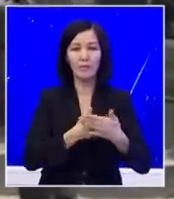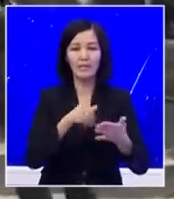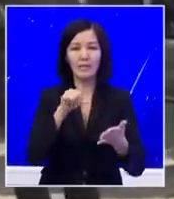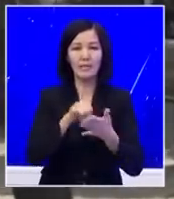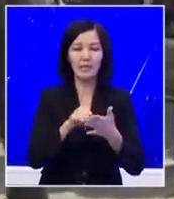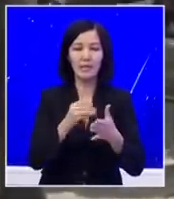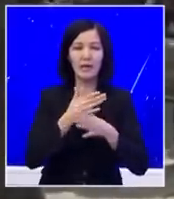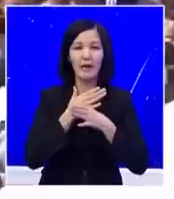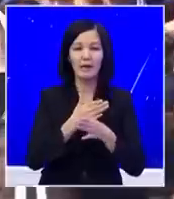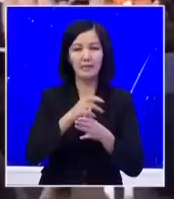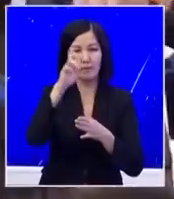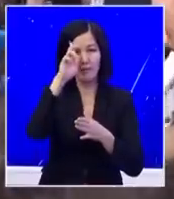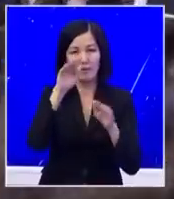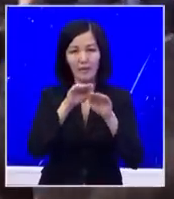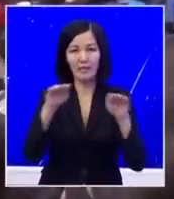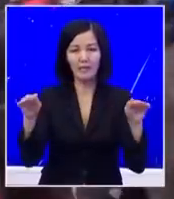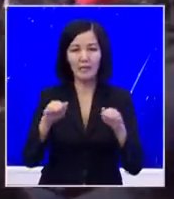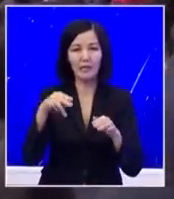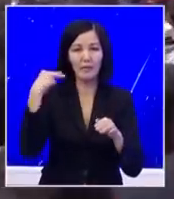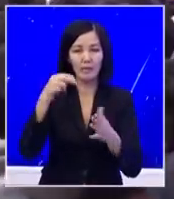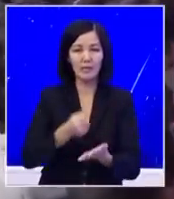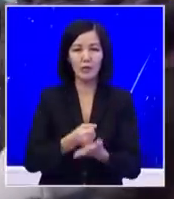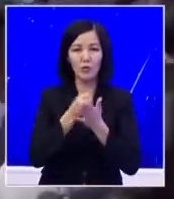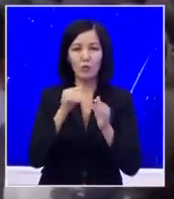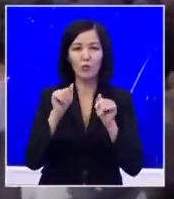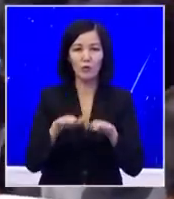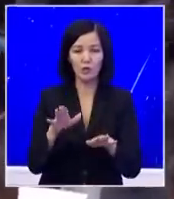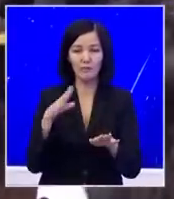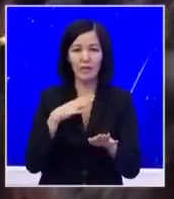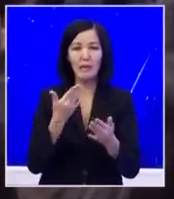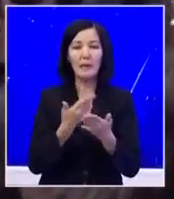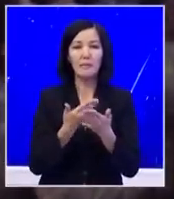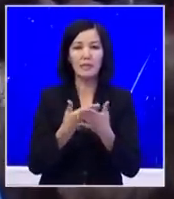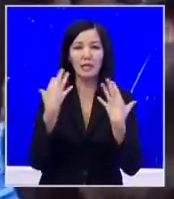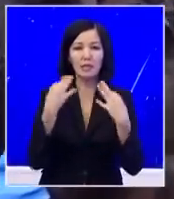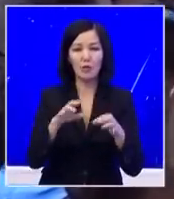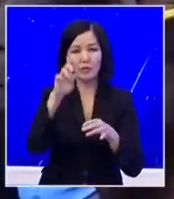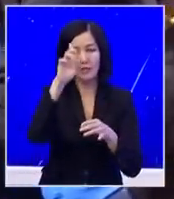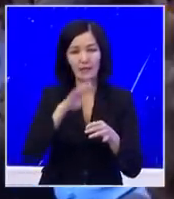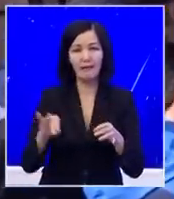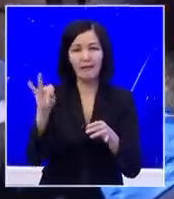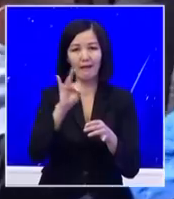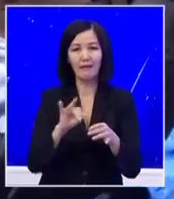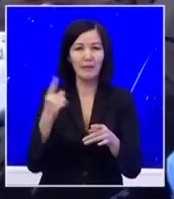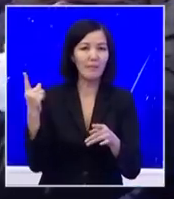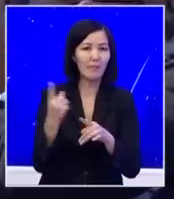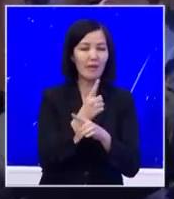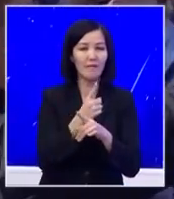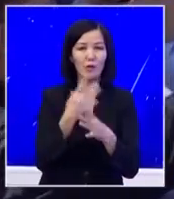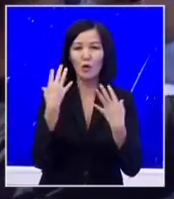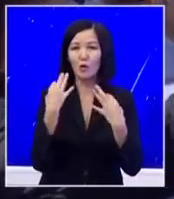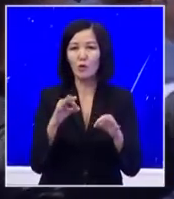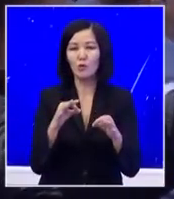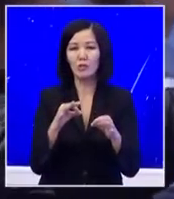бірқатар маңызды мәселе мемлекет деңгейінде президент қолдауымен шешіліп келеді. Мысалы, тәуелсіз ел тарихында бірінші рет ешкімнің